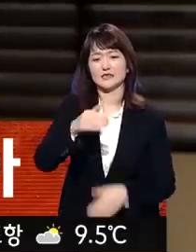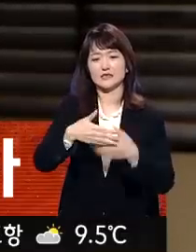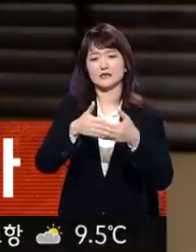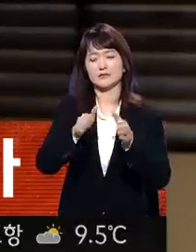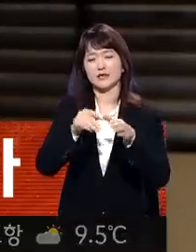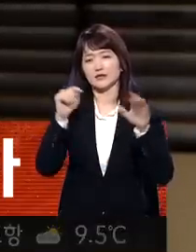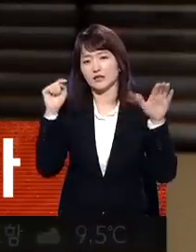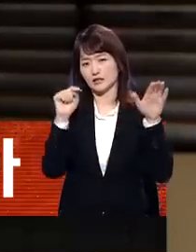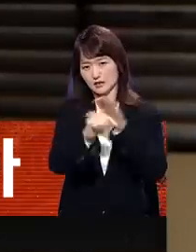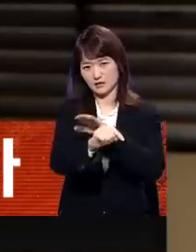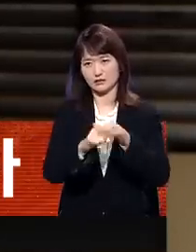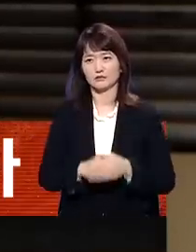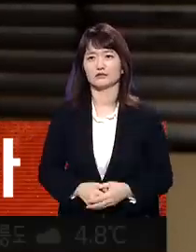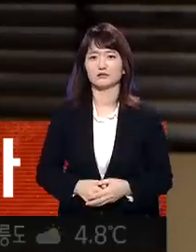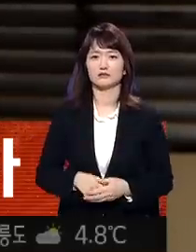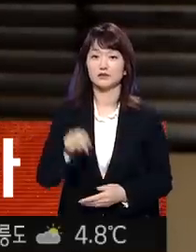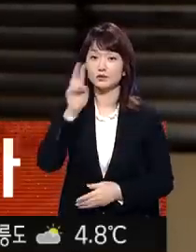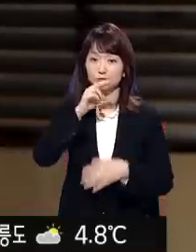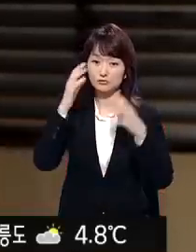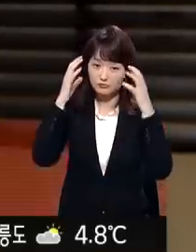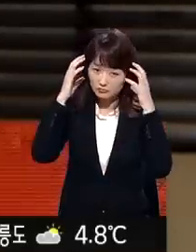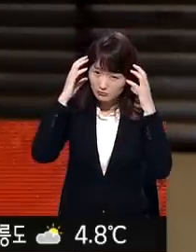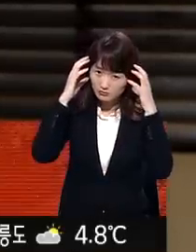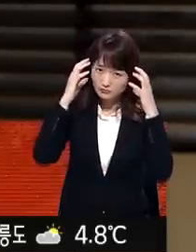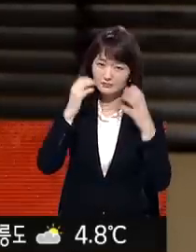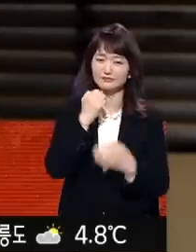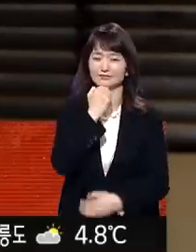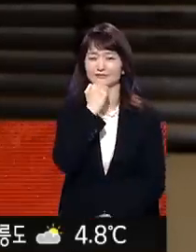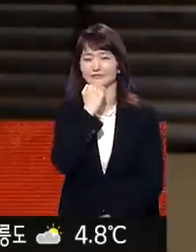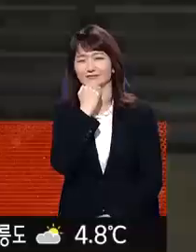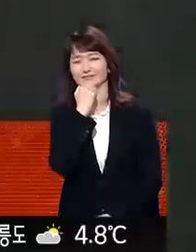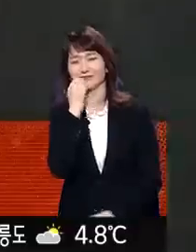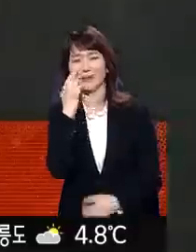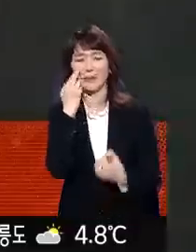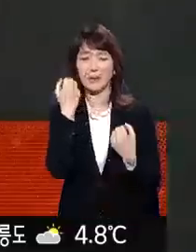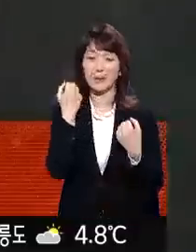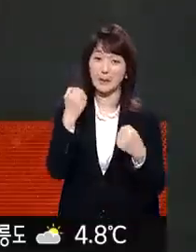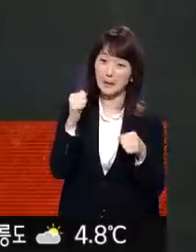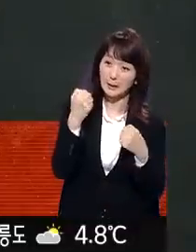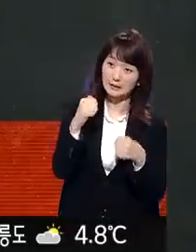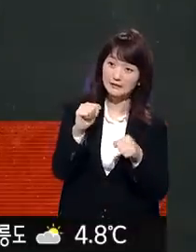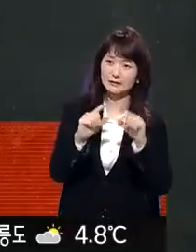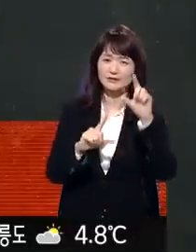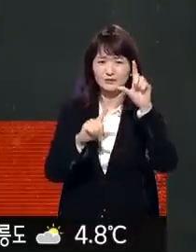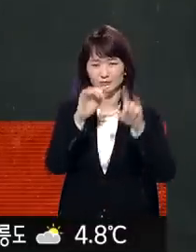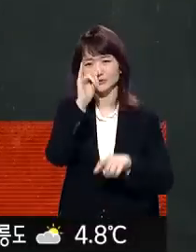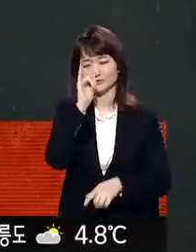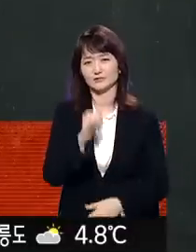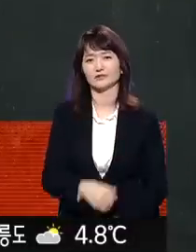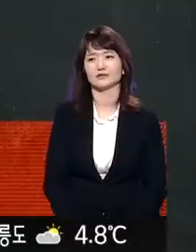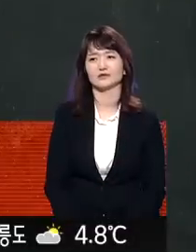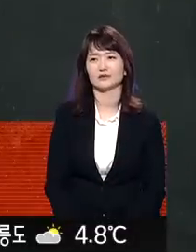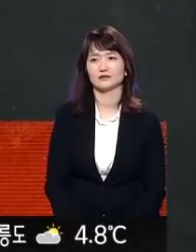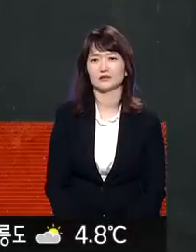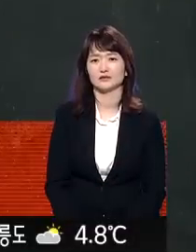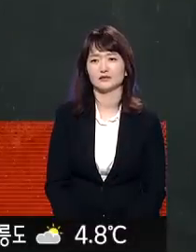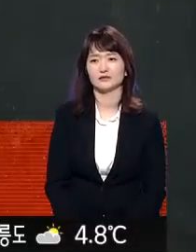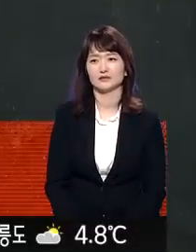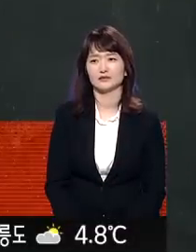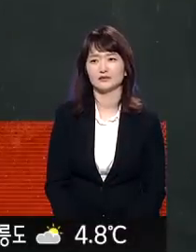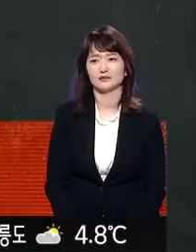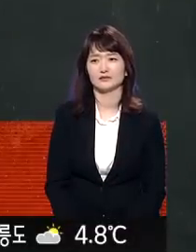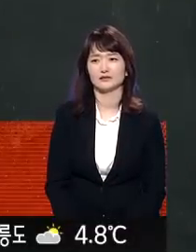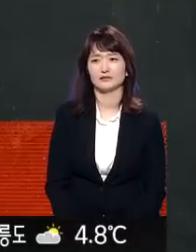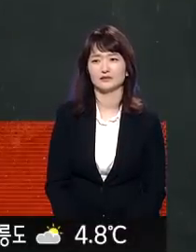PC방에 가서 음악을 들으면서 웃으면서 춤을 추는 장면들이 그대로 지금 포착이 돼 있습니다. 저희는 이제 영상을